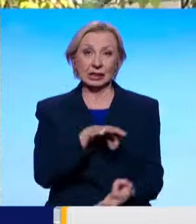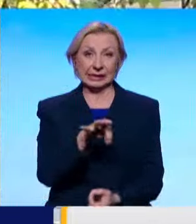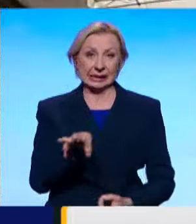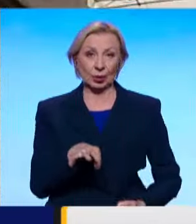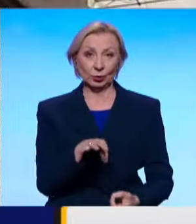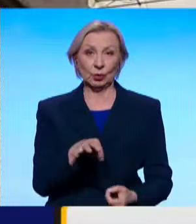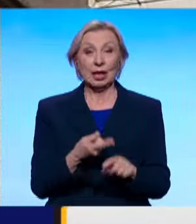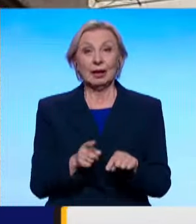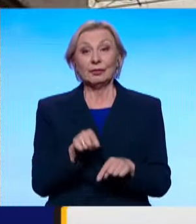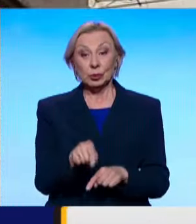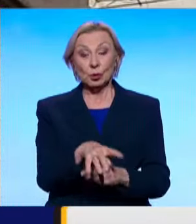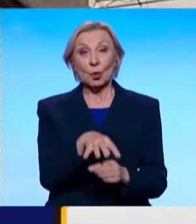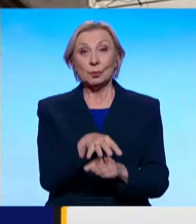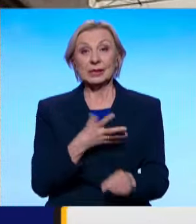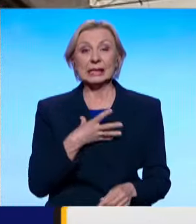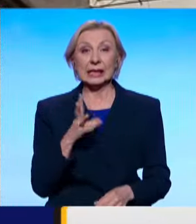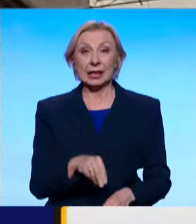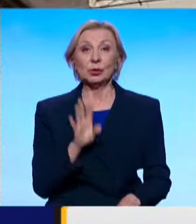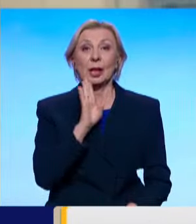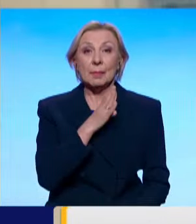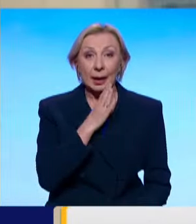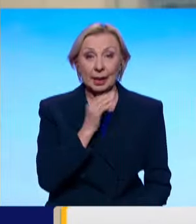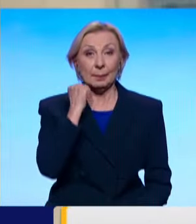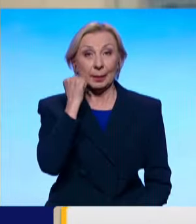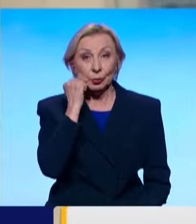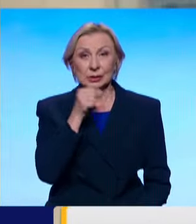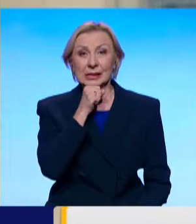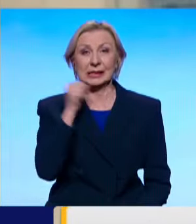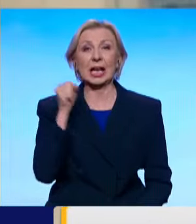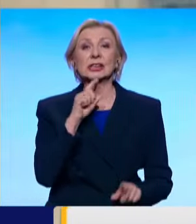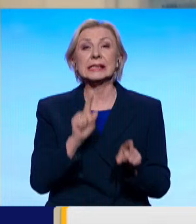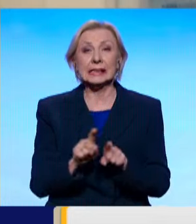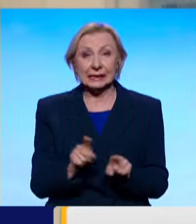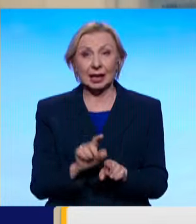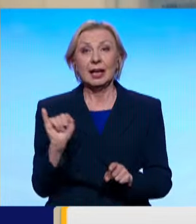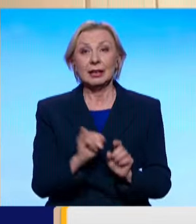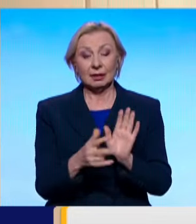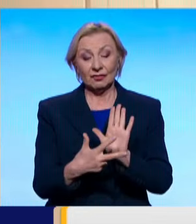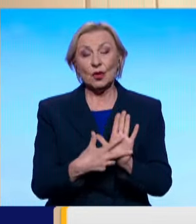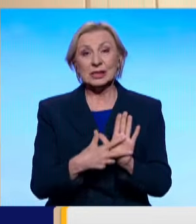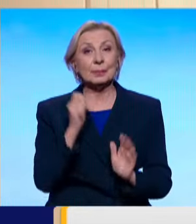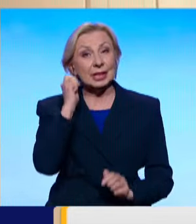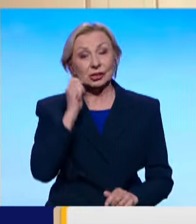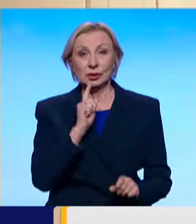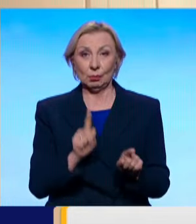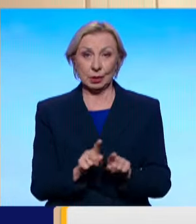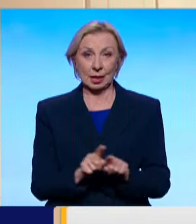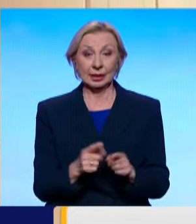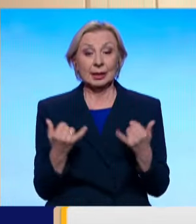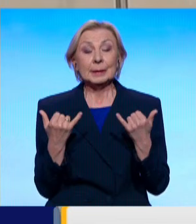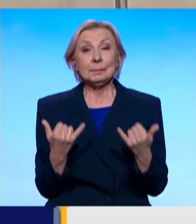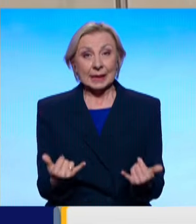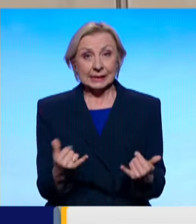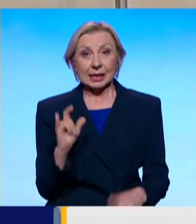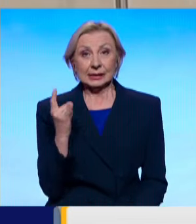сиротою. У цьому обстрілі загинули його мама, бабуся, старша сестра і восьмирічний брат. Зараз дитина